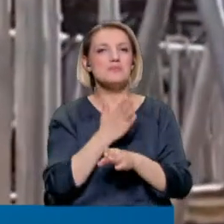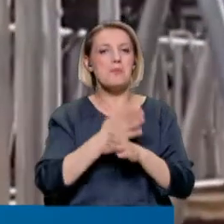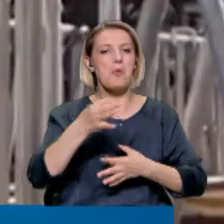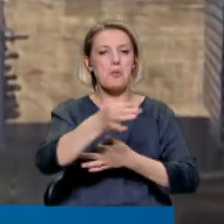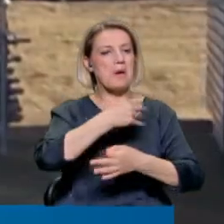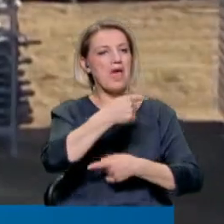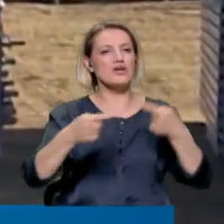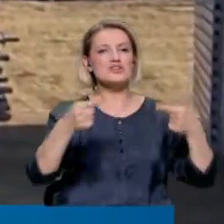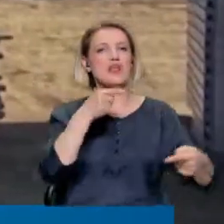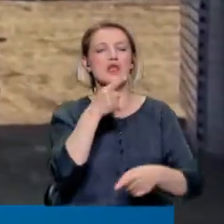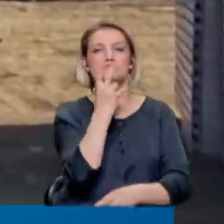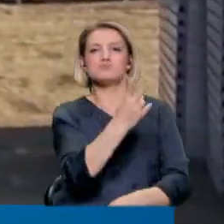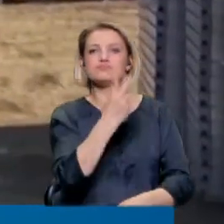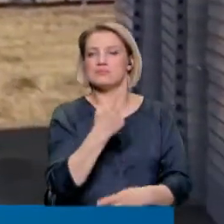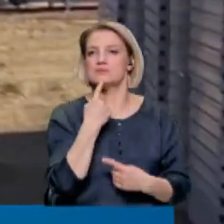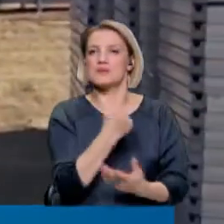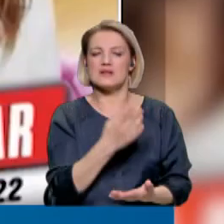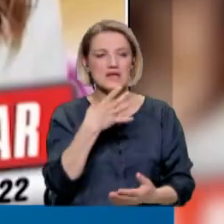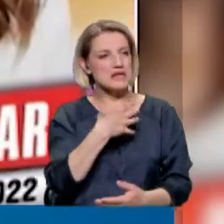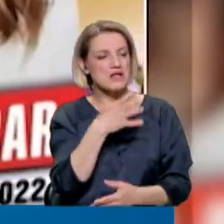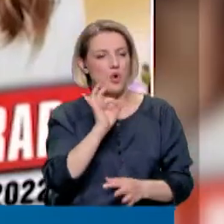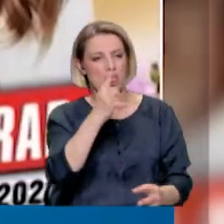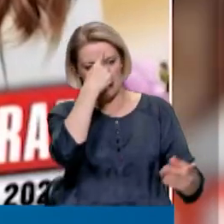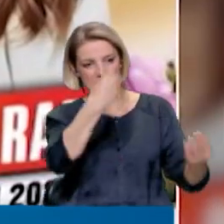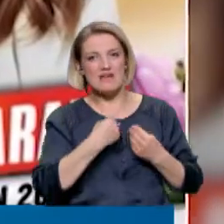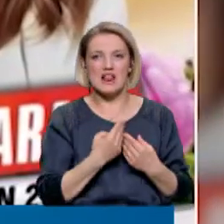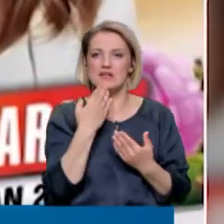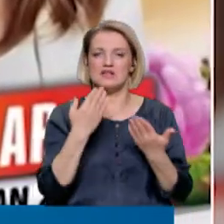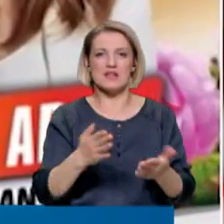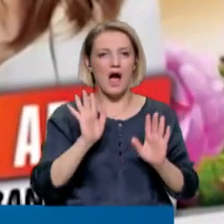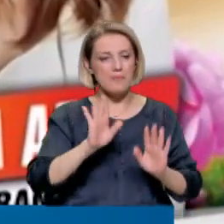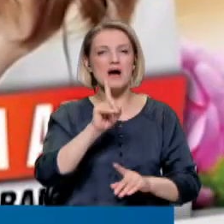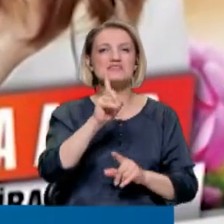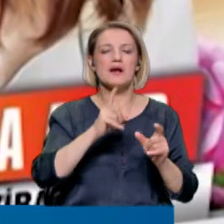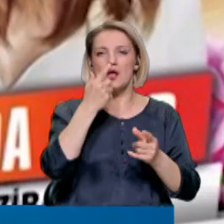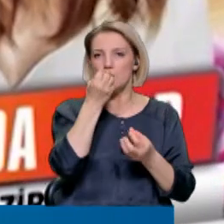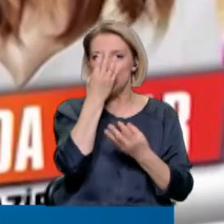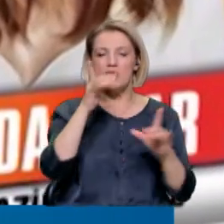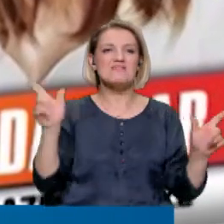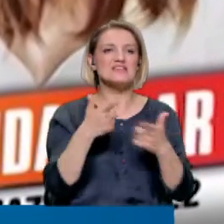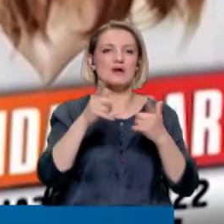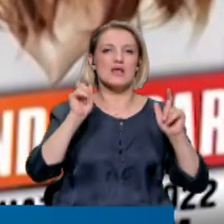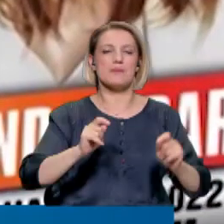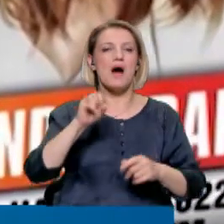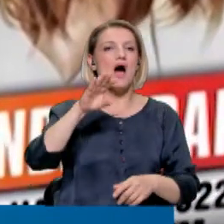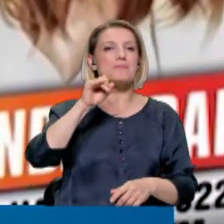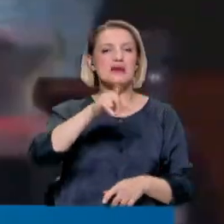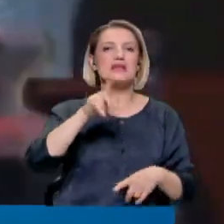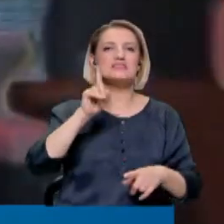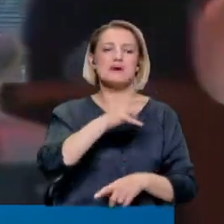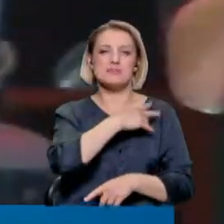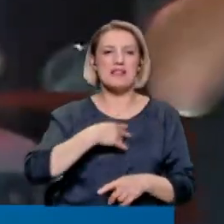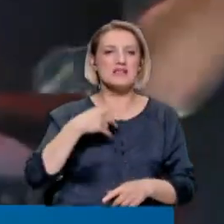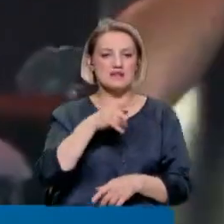organizatörlerin eksikliği olarak açıkladı kendisini öyle bilgi verildiğini söyledi ama Isparta Gül Festivali düzenleyen AK Parti Isparta